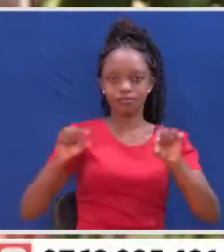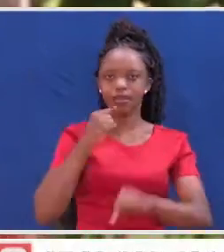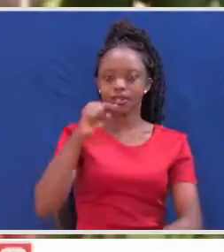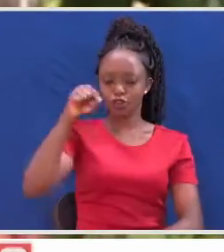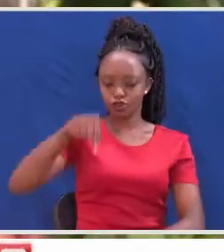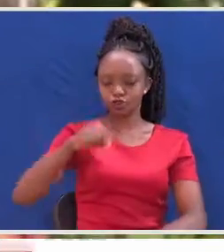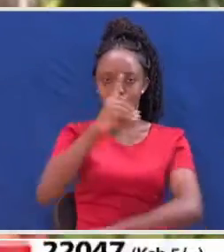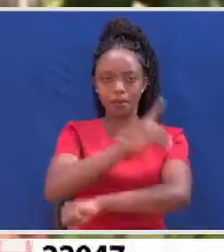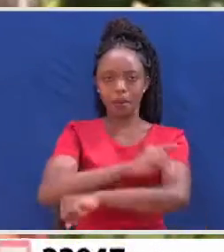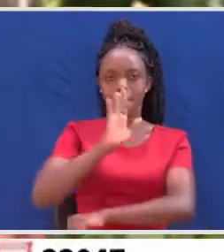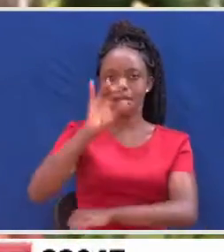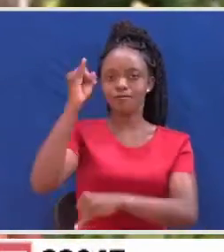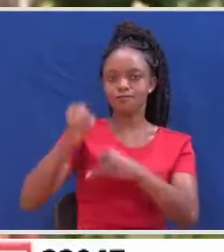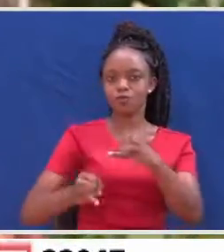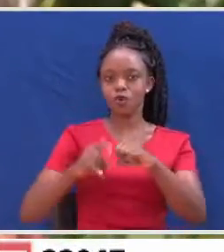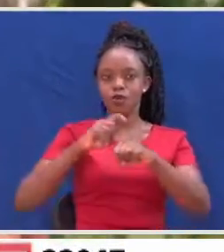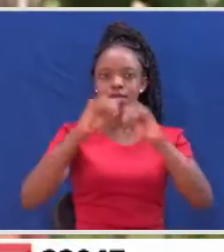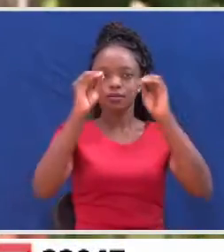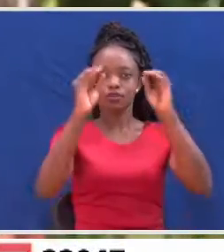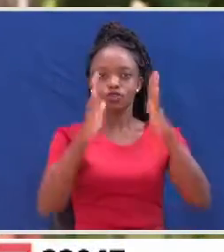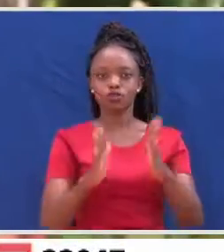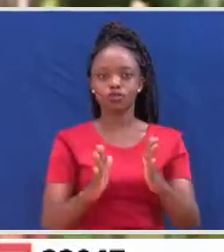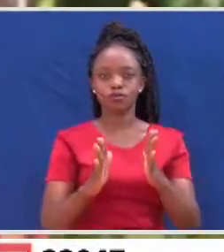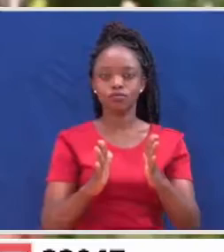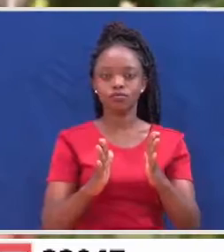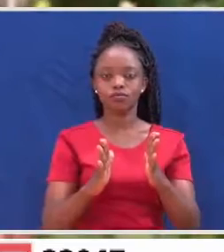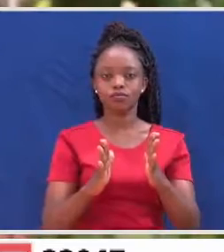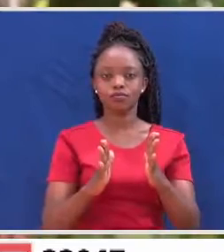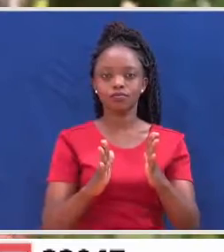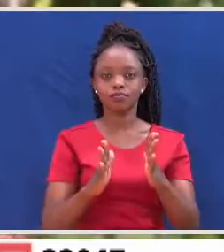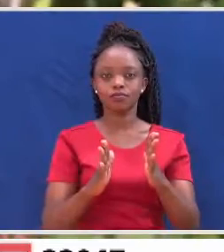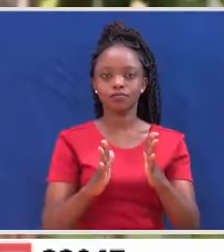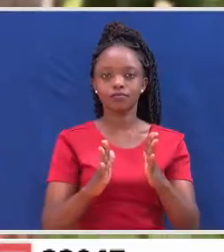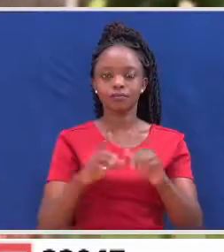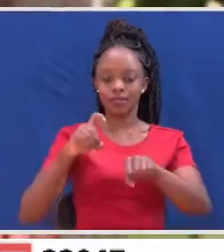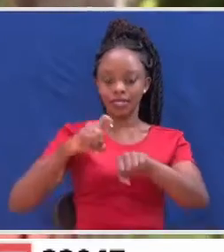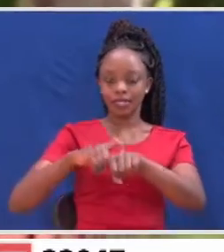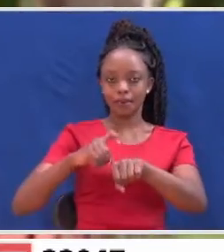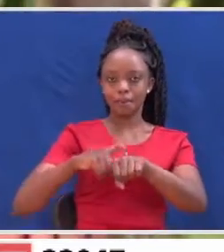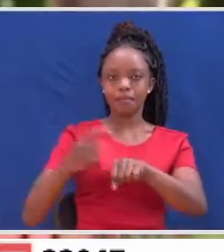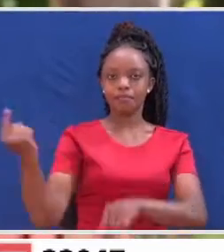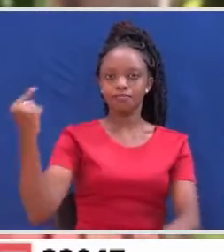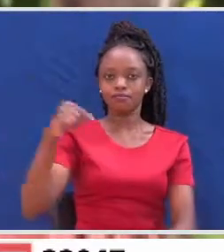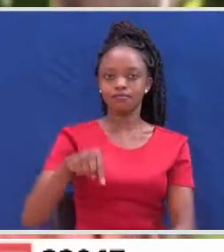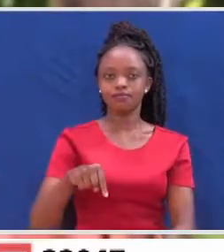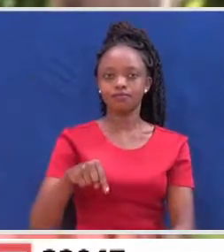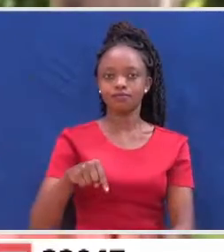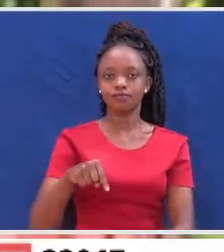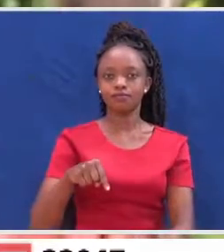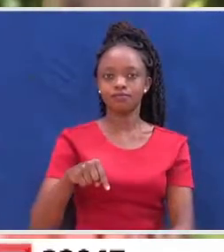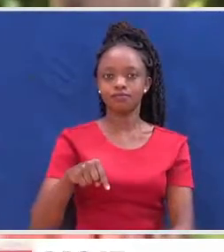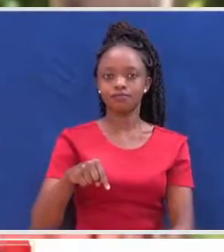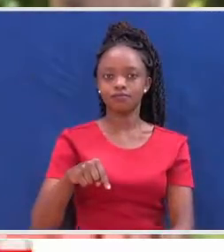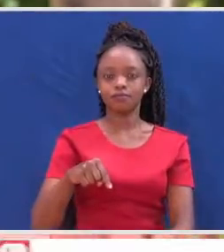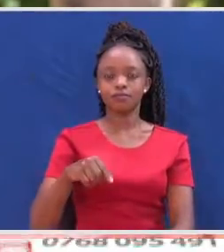yako. Na vile mwalimu naye ongeangi, mwalimu akanyamaza tu. Vile walikuja hivyo, vile